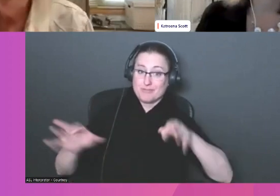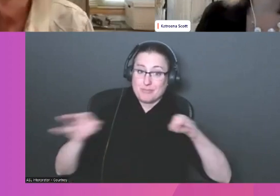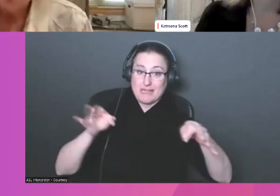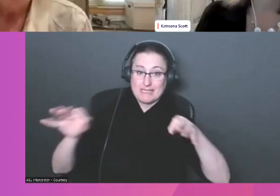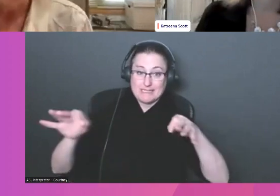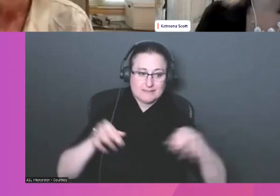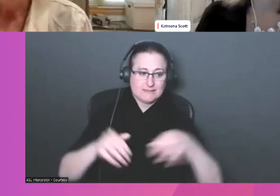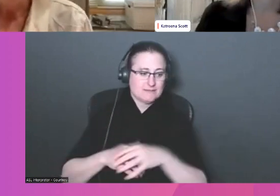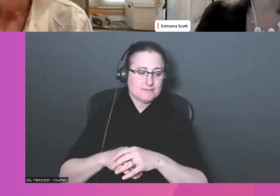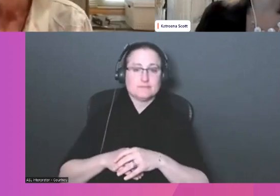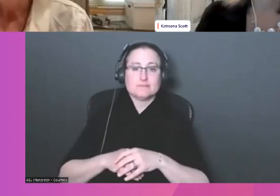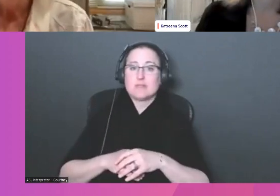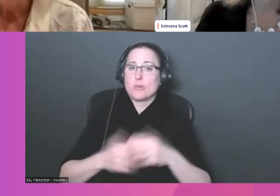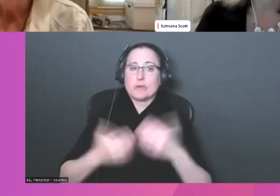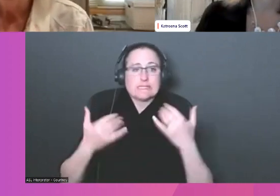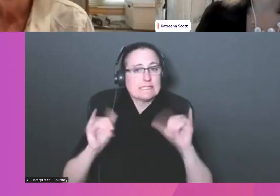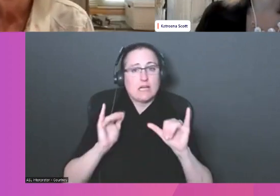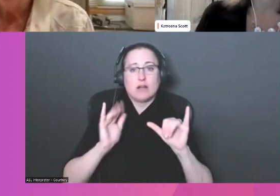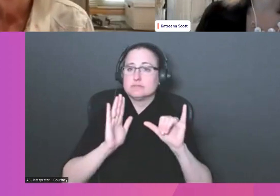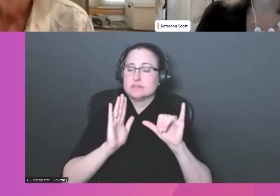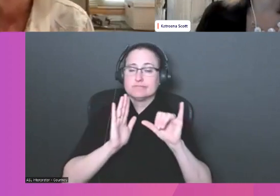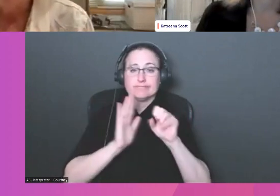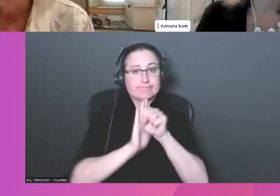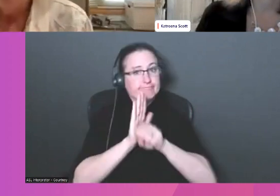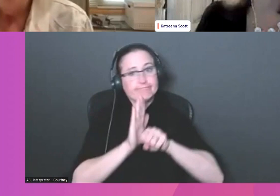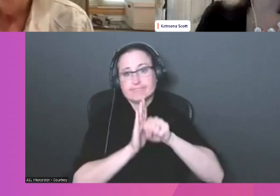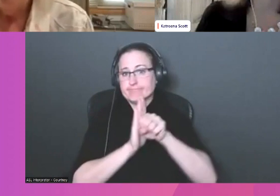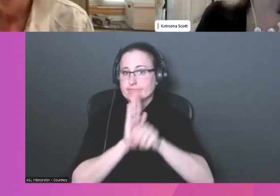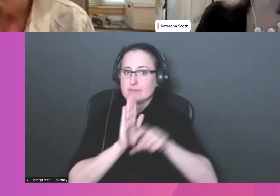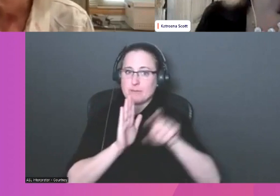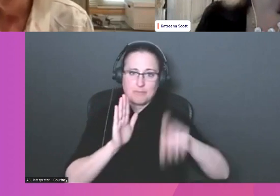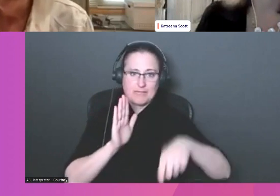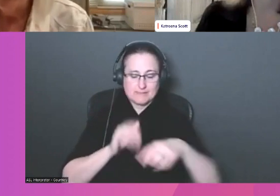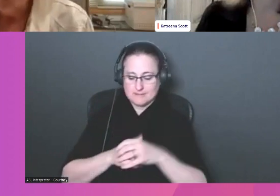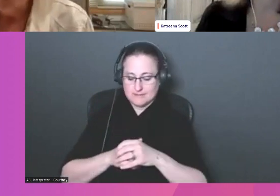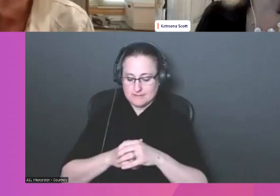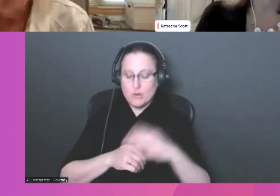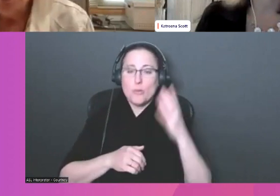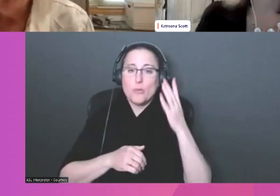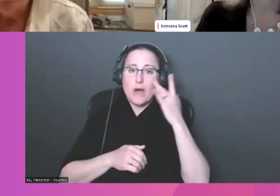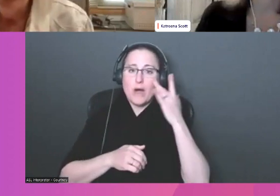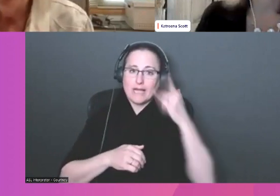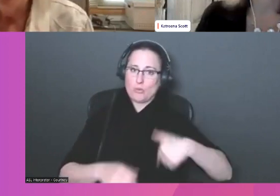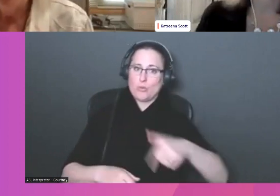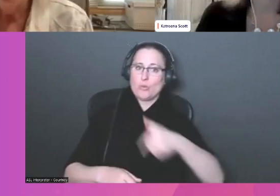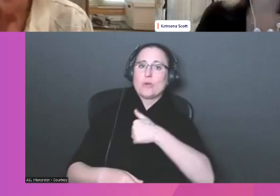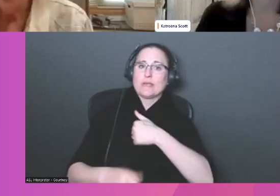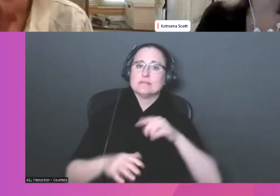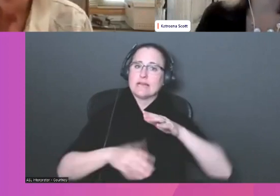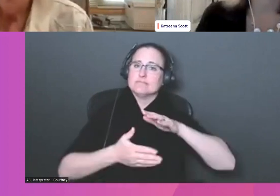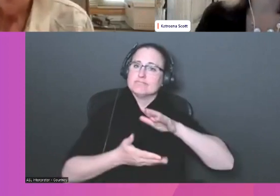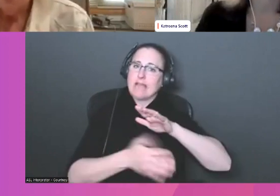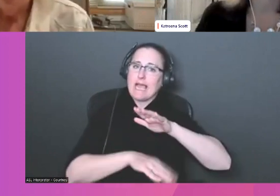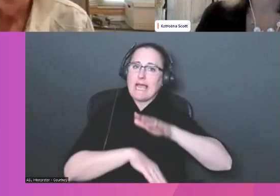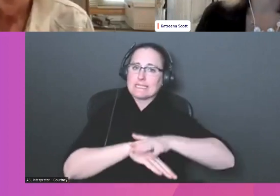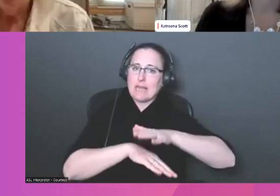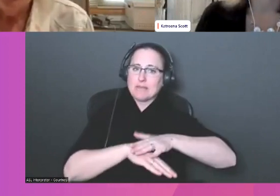moi. Nous devons continuer de ne pas lâcher l'affaire. En tant que chercheuse, en tant